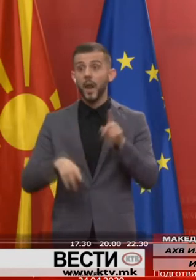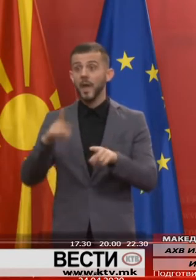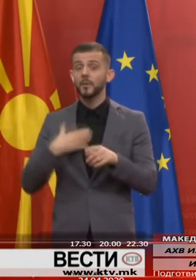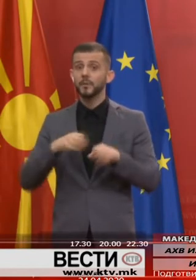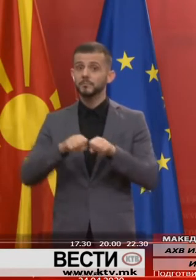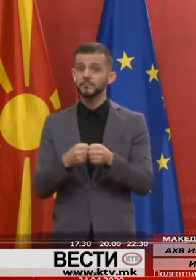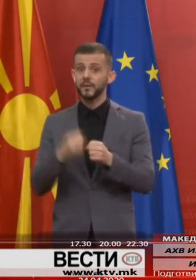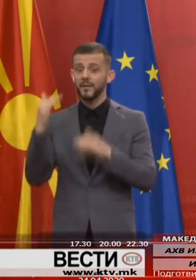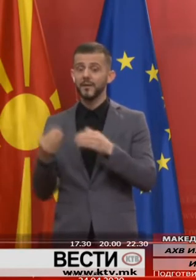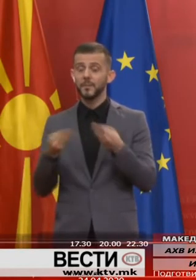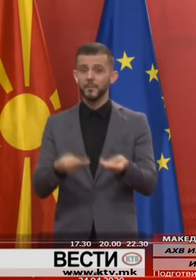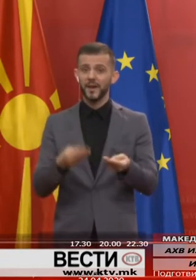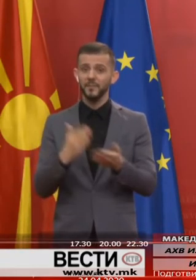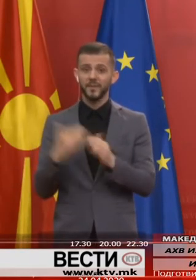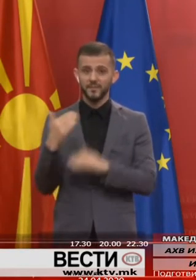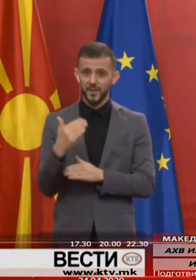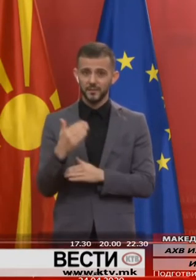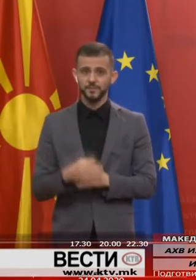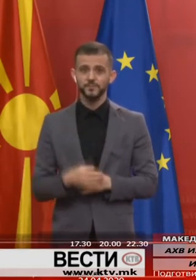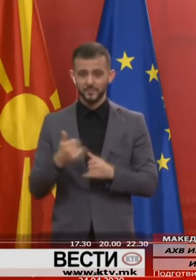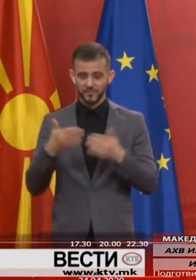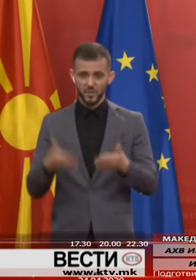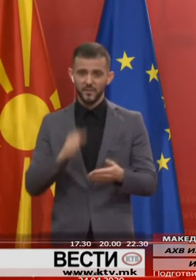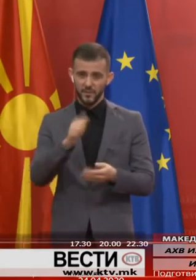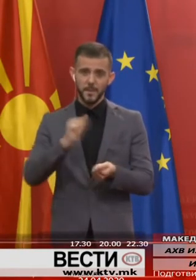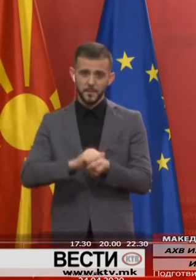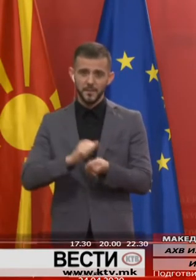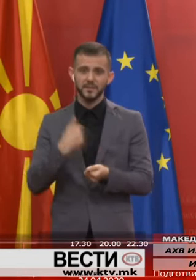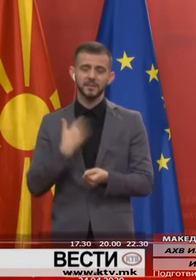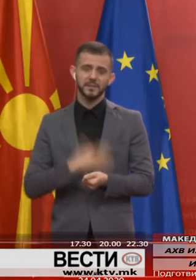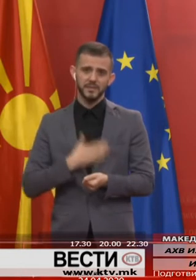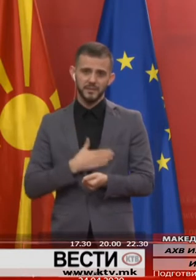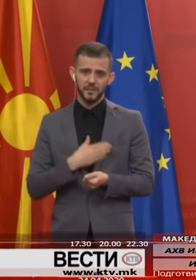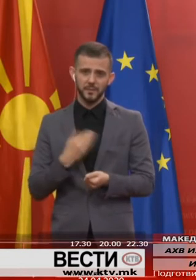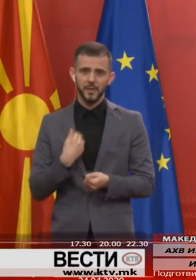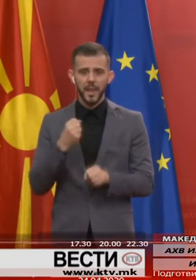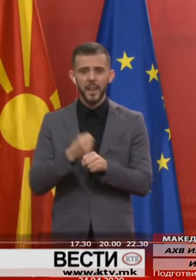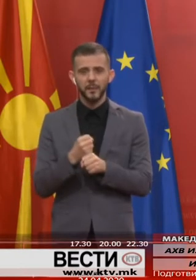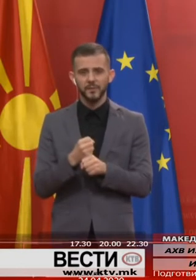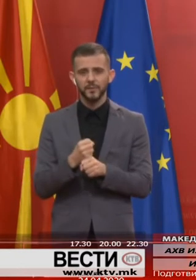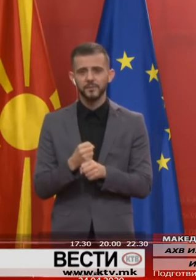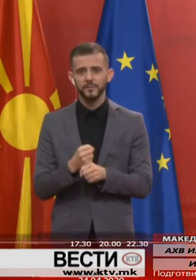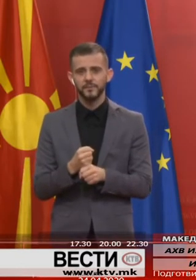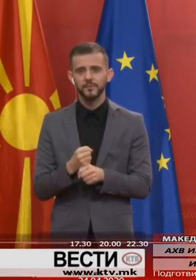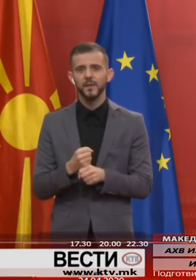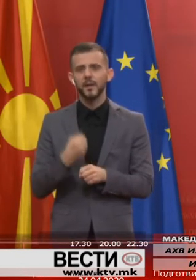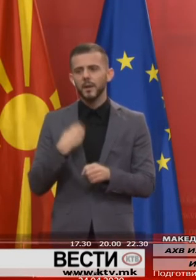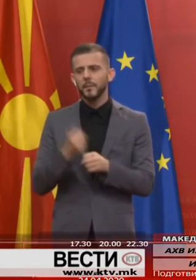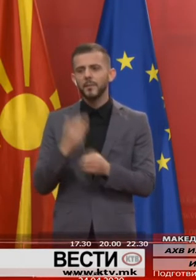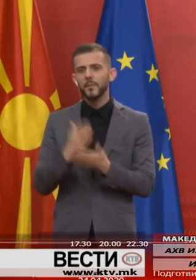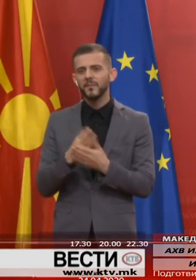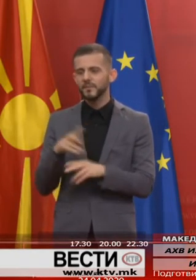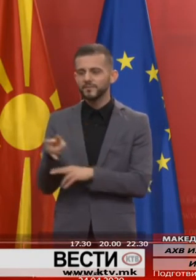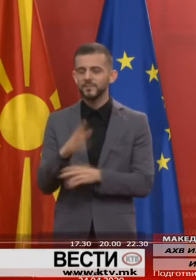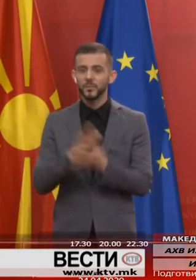и препораките на владата. На оваа пресконференција би сакала да направам осврт на направените инспекцијски